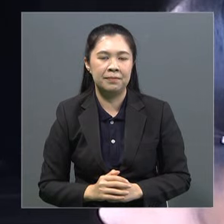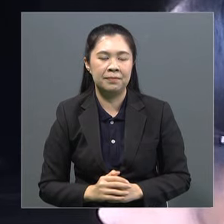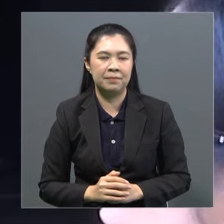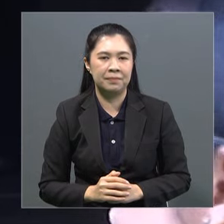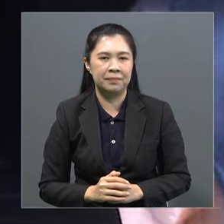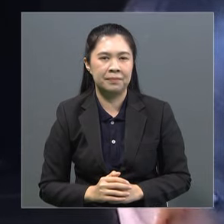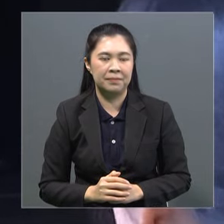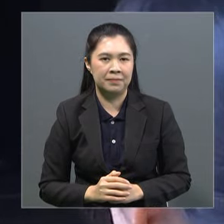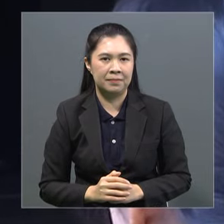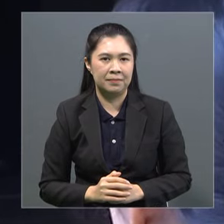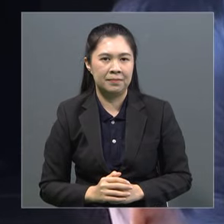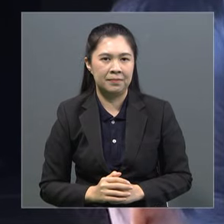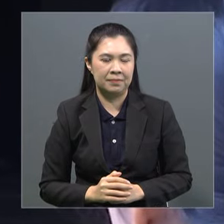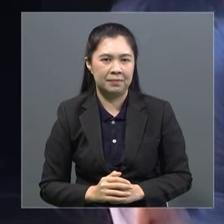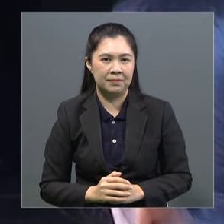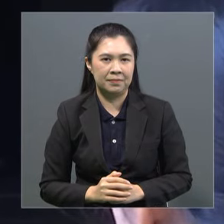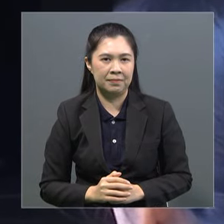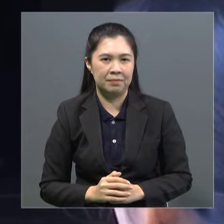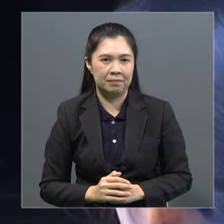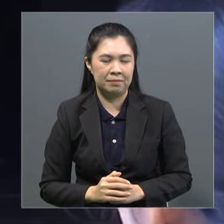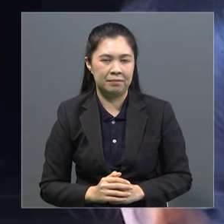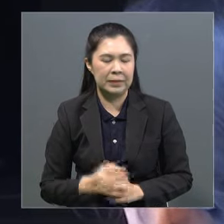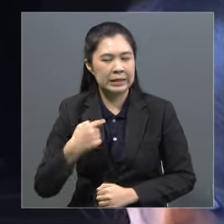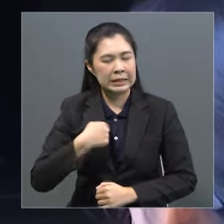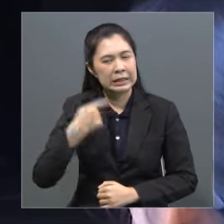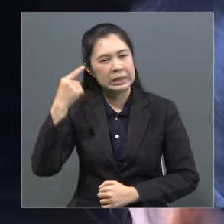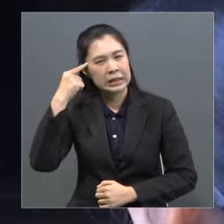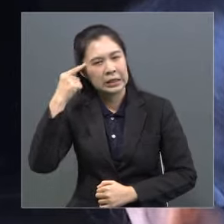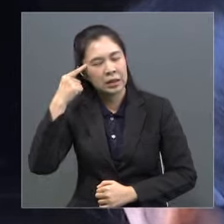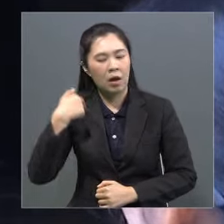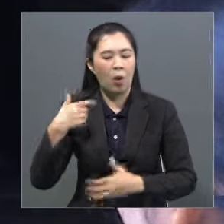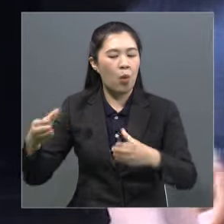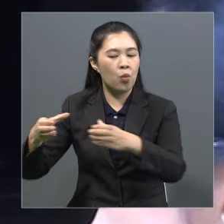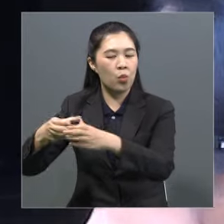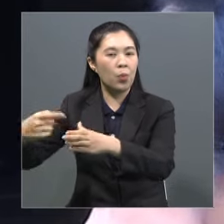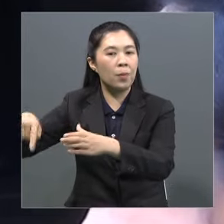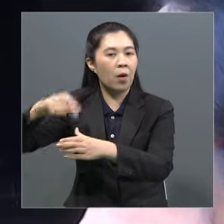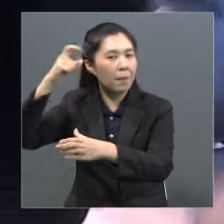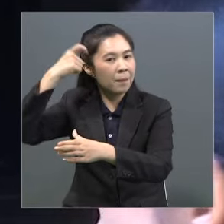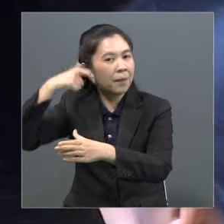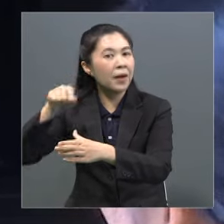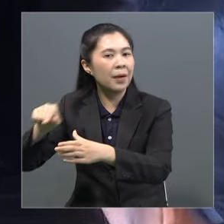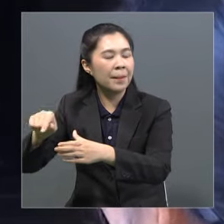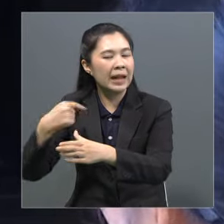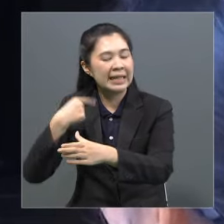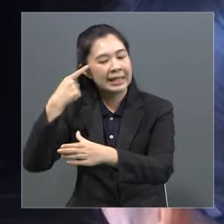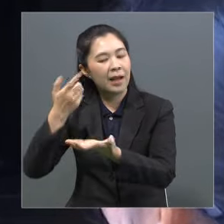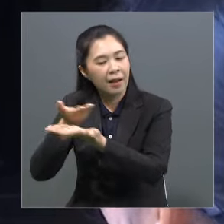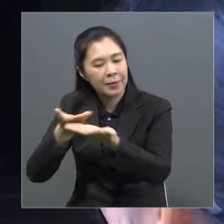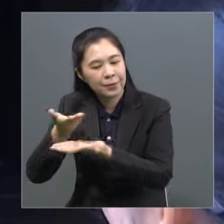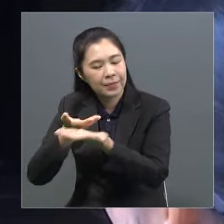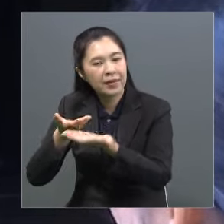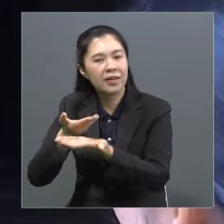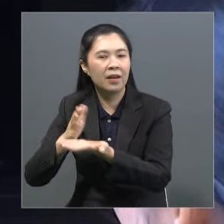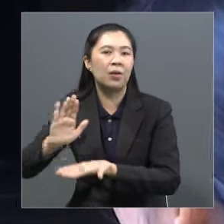เข้าใจเองนะครับว่าอาจจะมีการเจรจากันระหว่างกลุ่มที่ต่อสู้กันอยู่ในพื้นที่ตรง